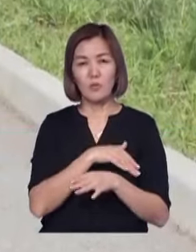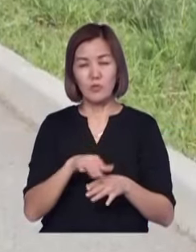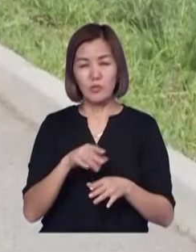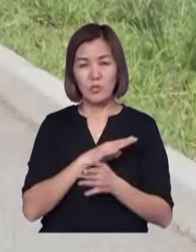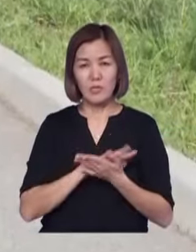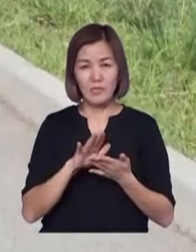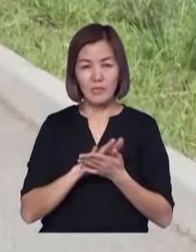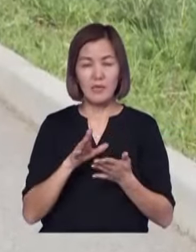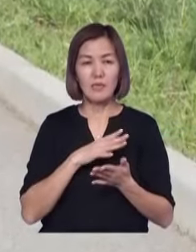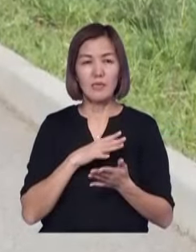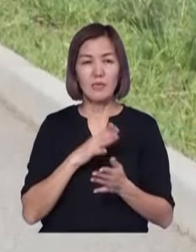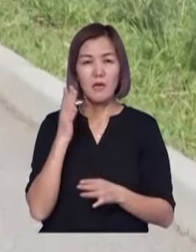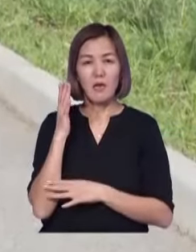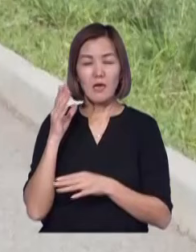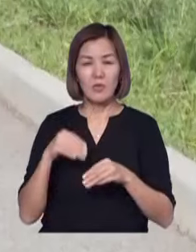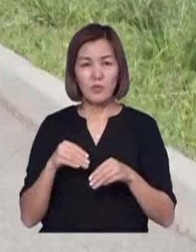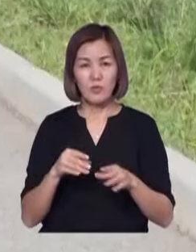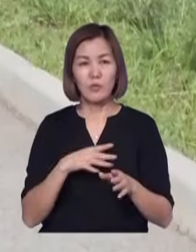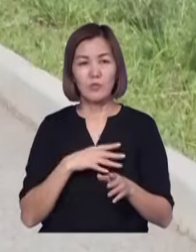тазалап, ағаштарына отырғызып,